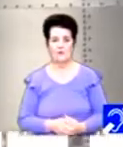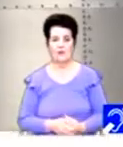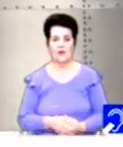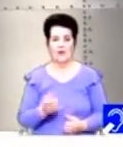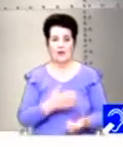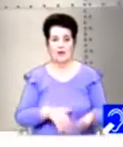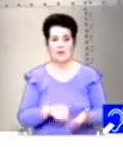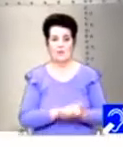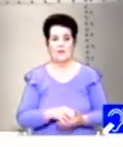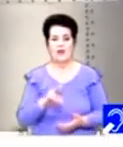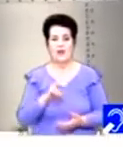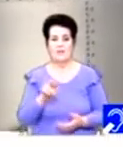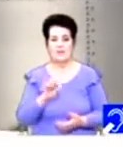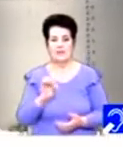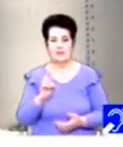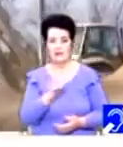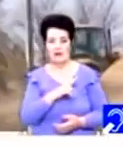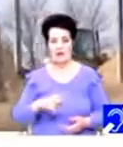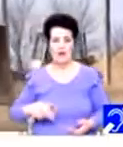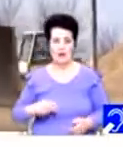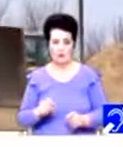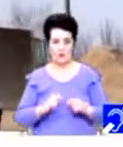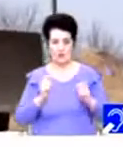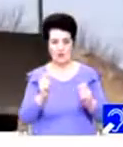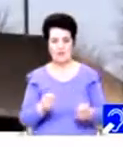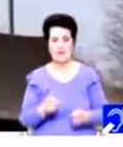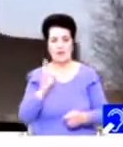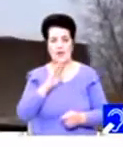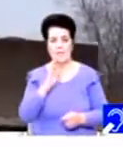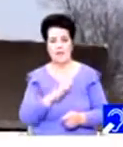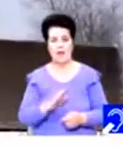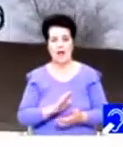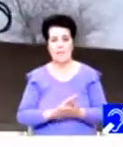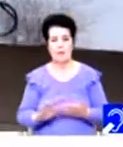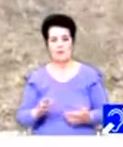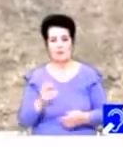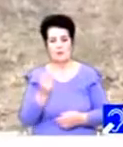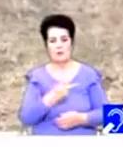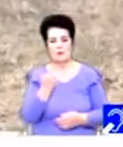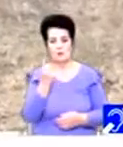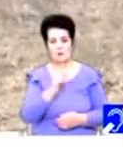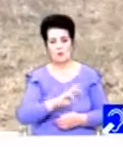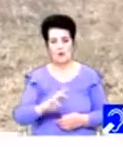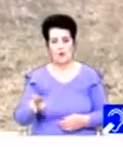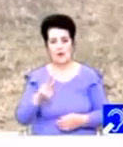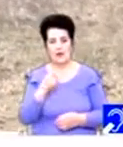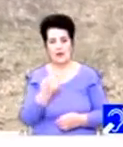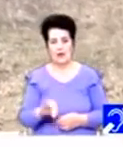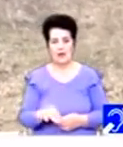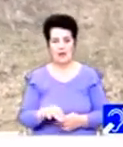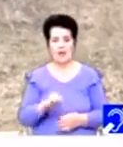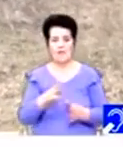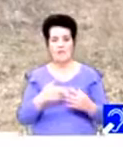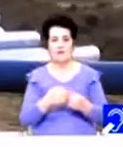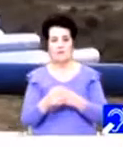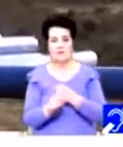În comunele Bedenco, raionul Cahul, a fost dată în folosință o rețea de apă potabilă ce a costat 21 de milioane de lei. Familiile sărace care nu